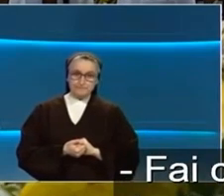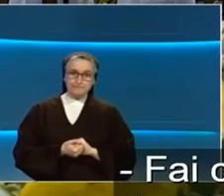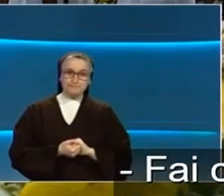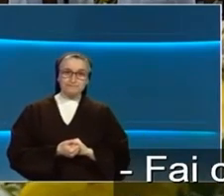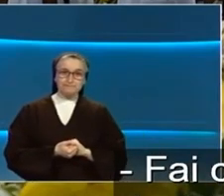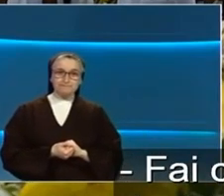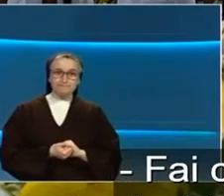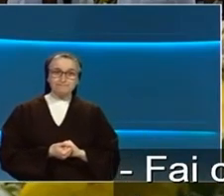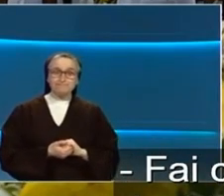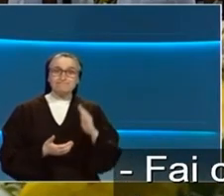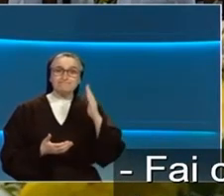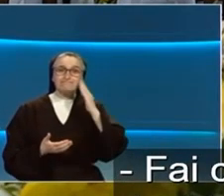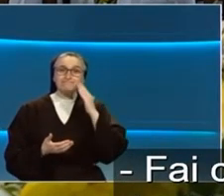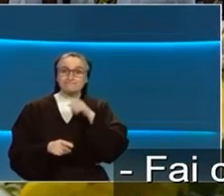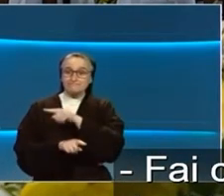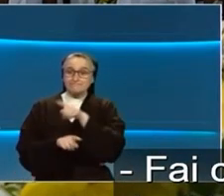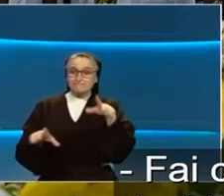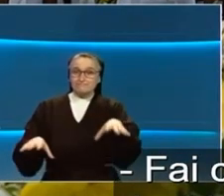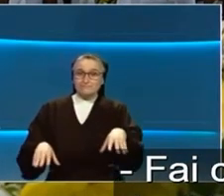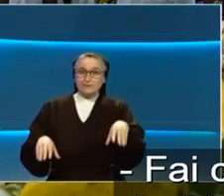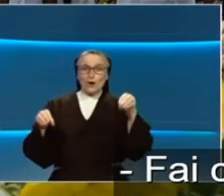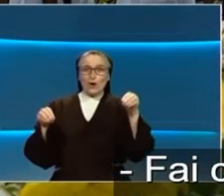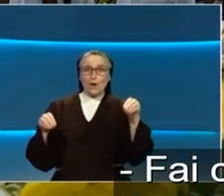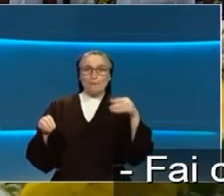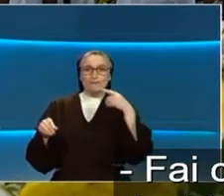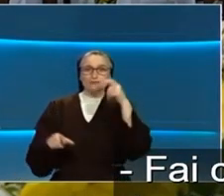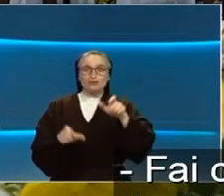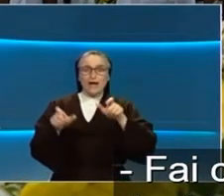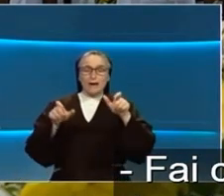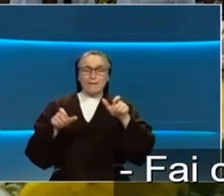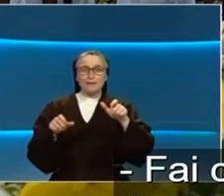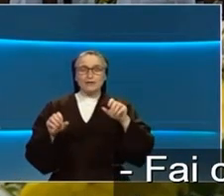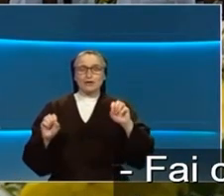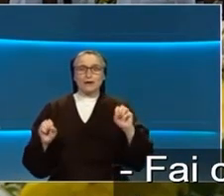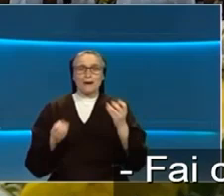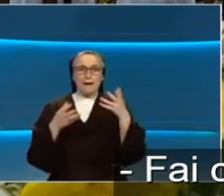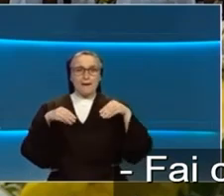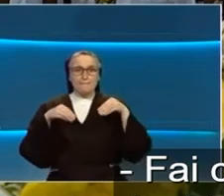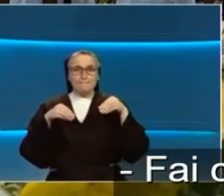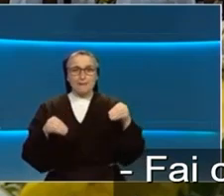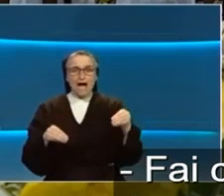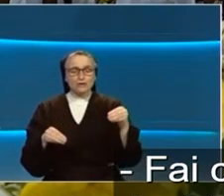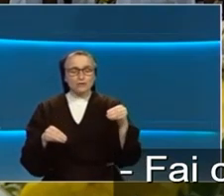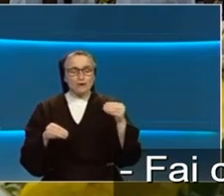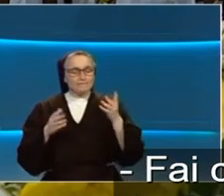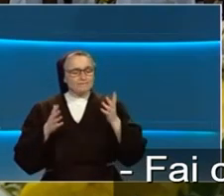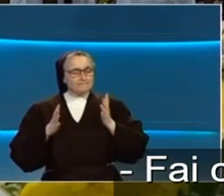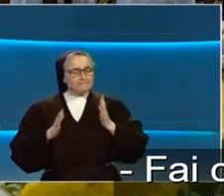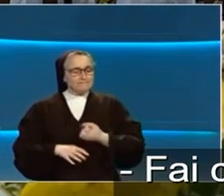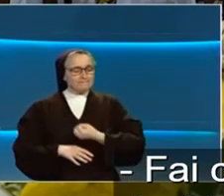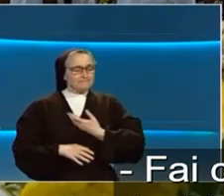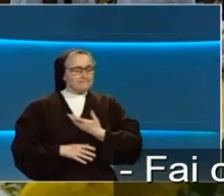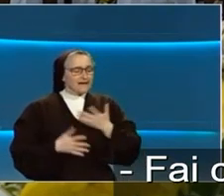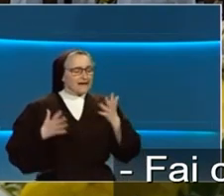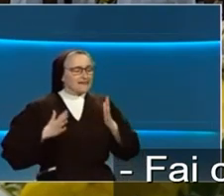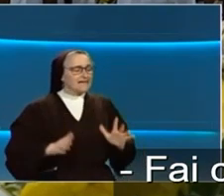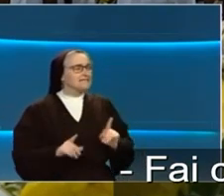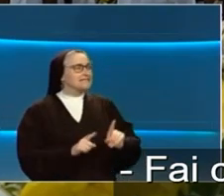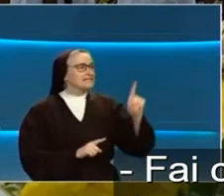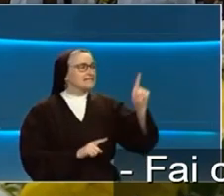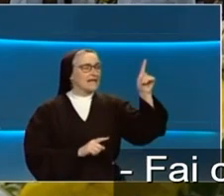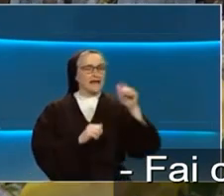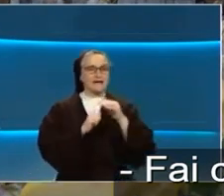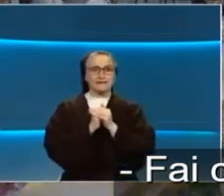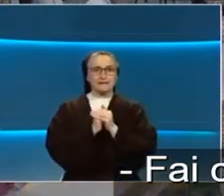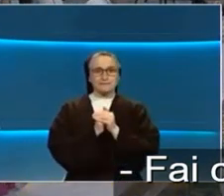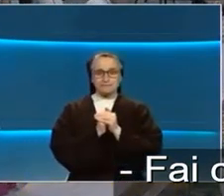Fai crescere negli iniziati al mistero pasquale il continuo desiderio di te.